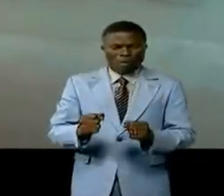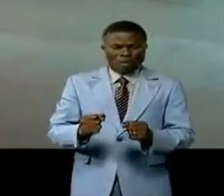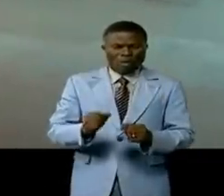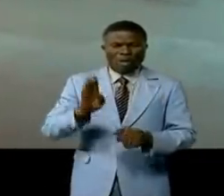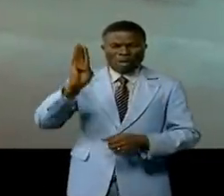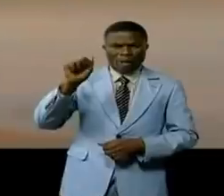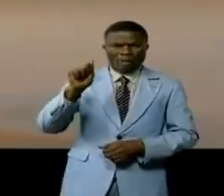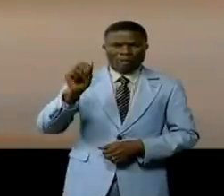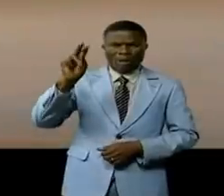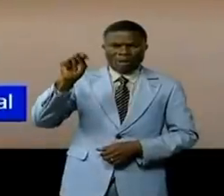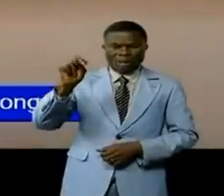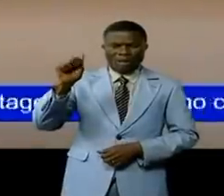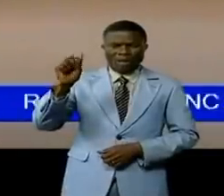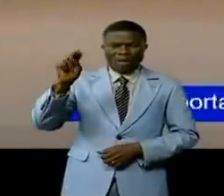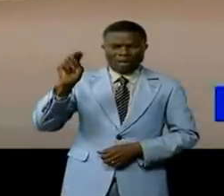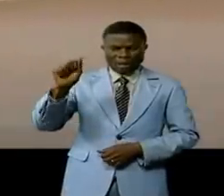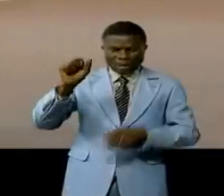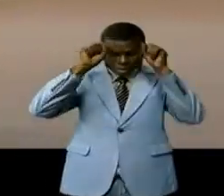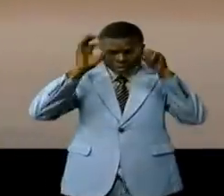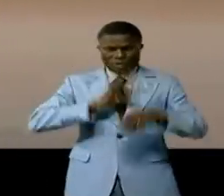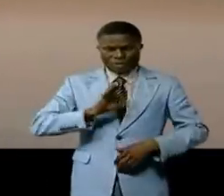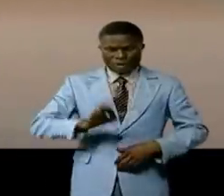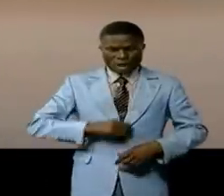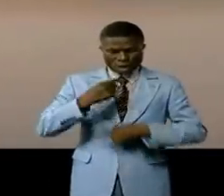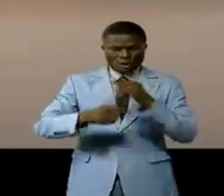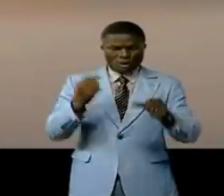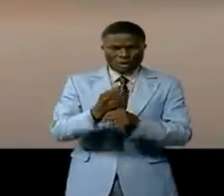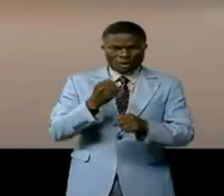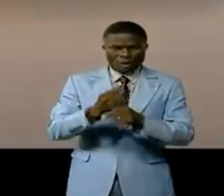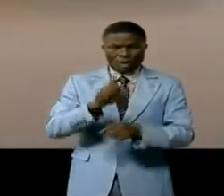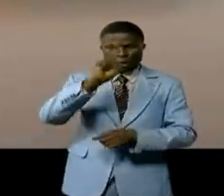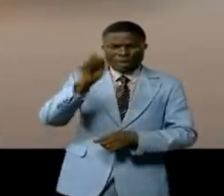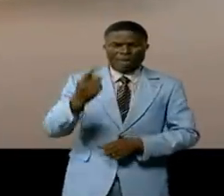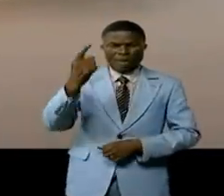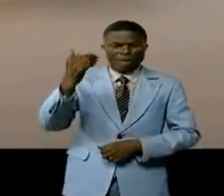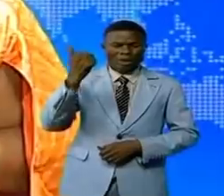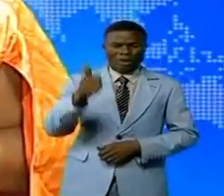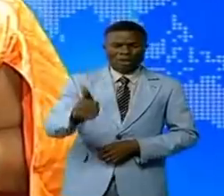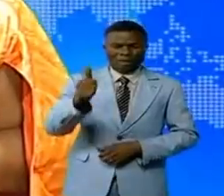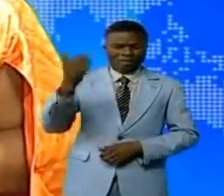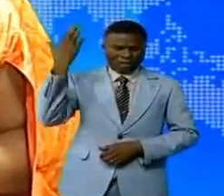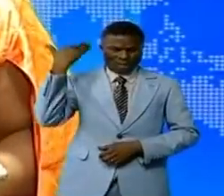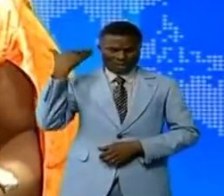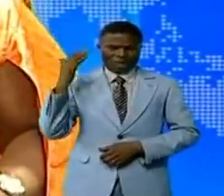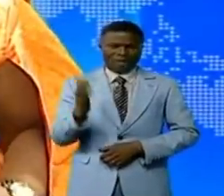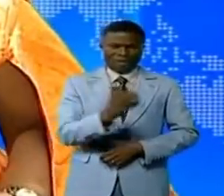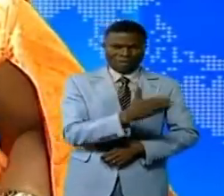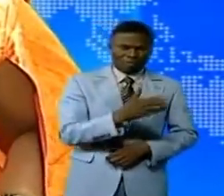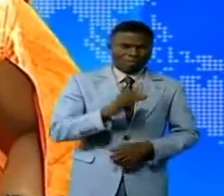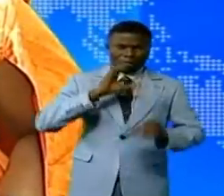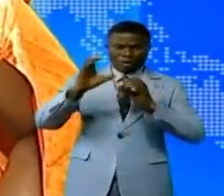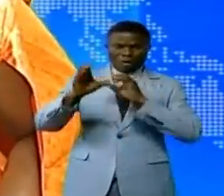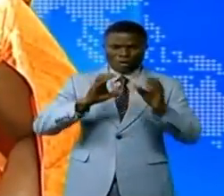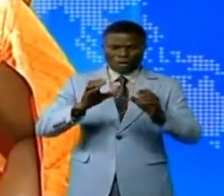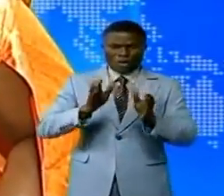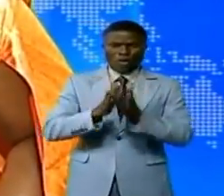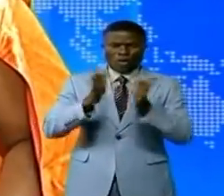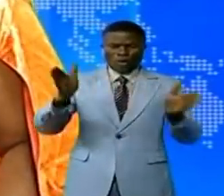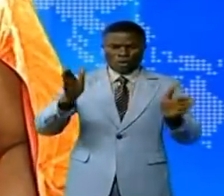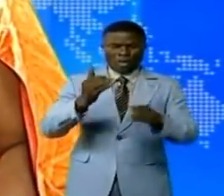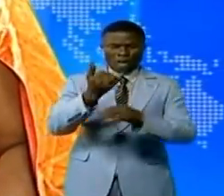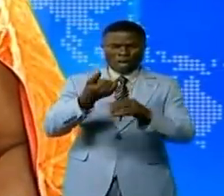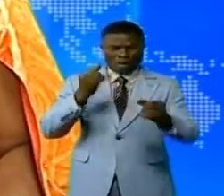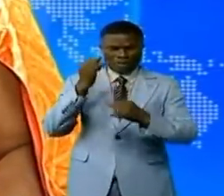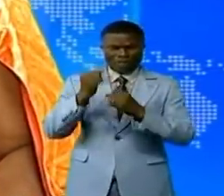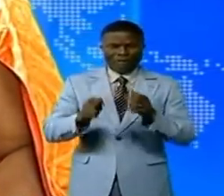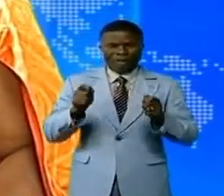de la République, Félix-Antoine Tshisekedi, a lancé les travaux le 31 janvier dernier. Ce communiqué officiel avant de boucler